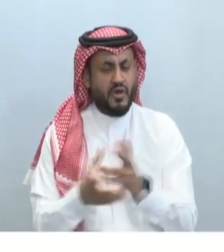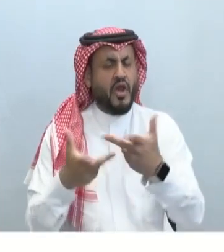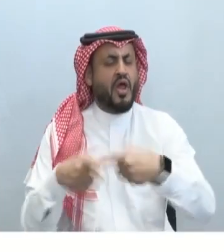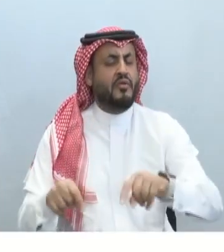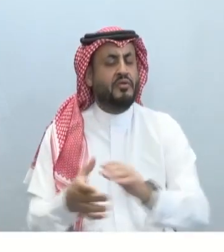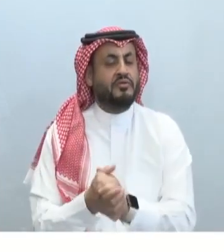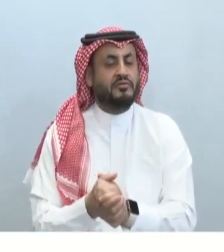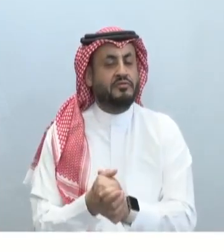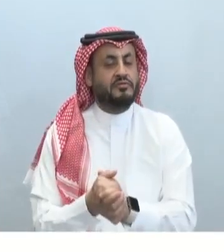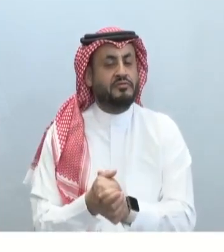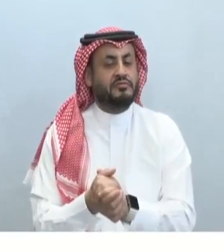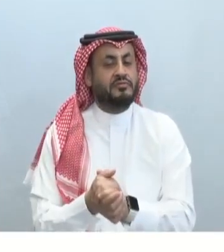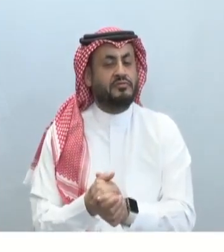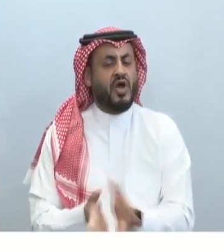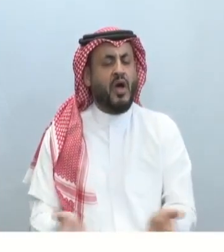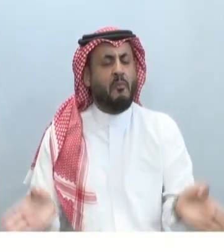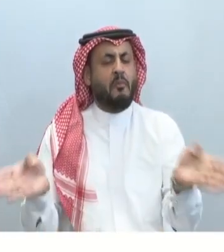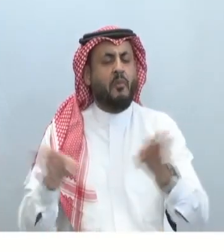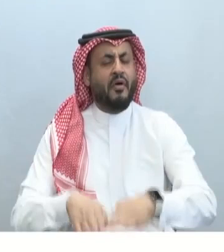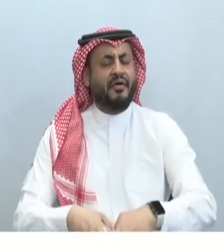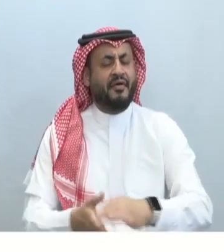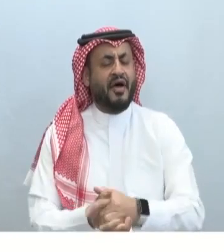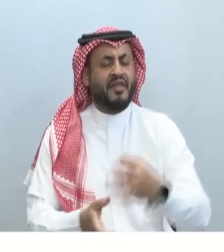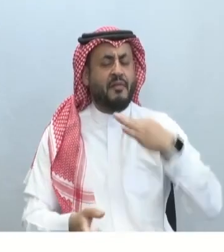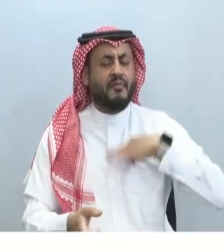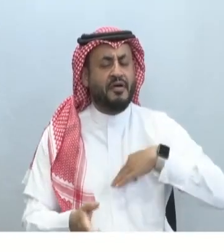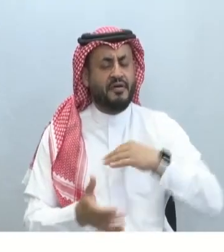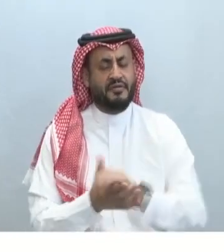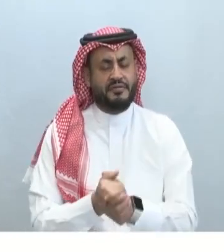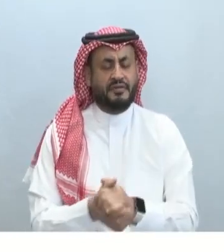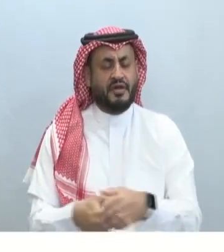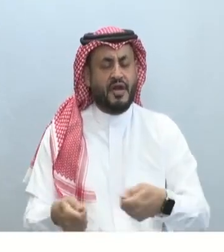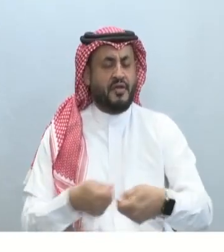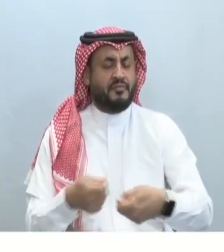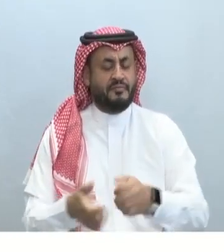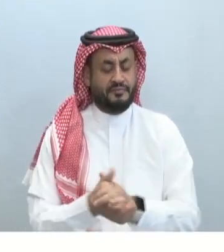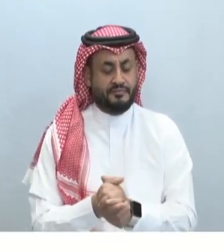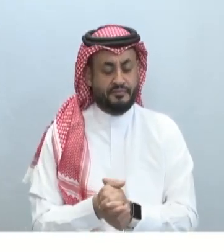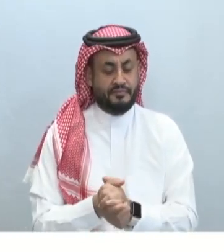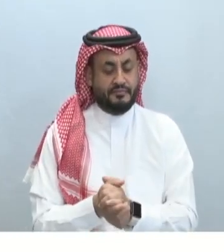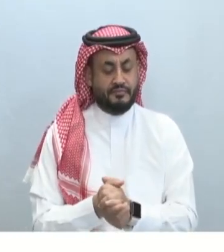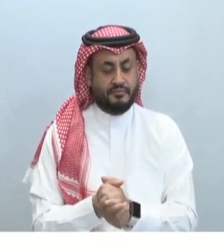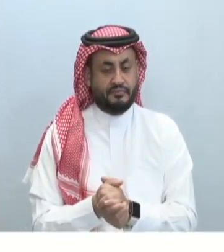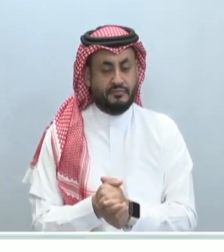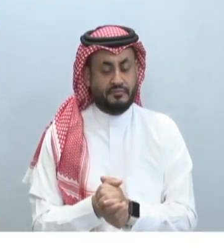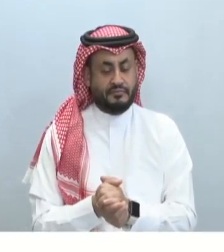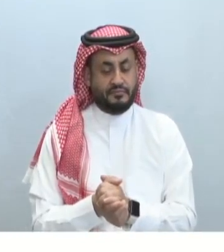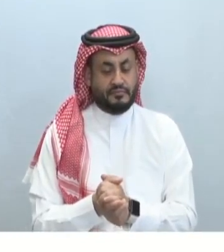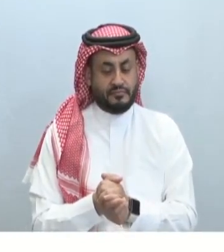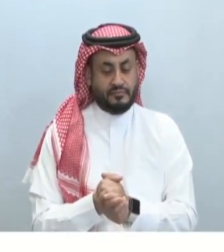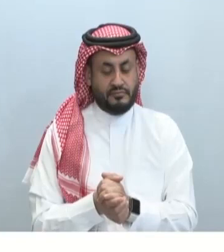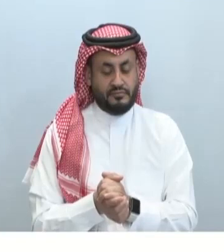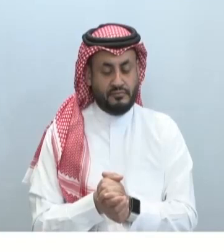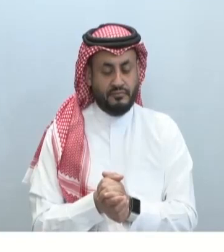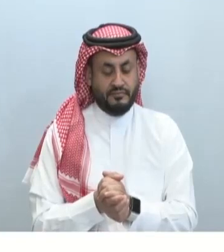محقت اي ذهبت بركه بيعهما فيحرص الانسان على